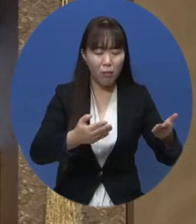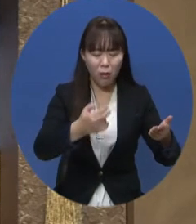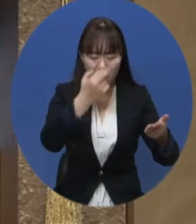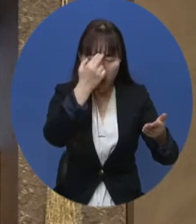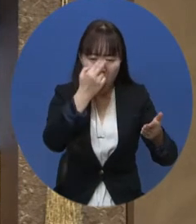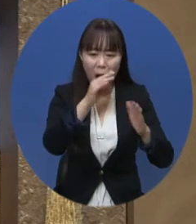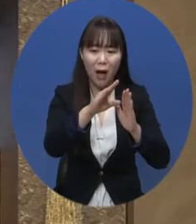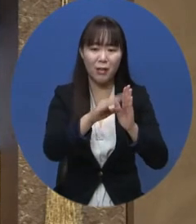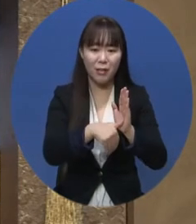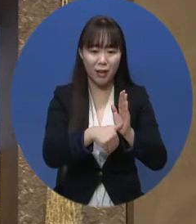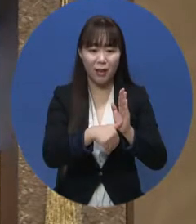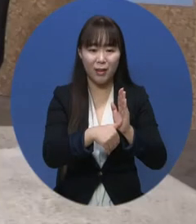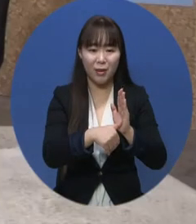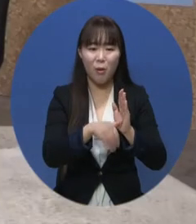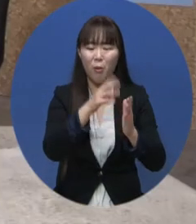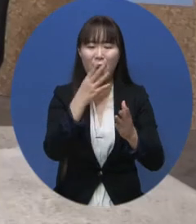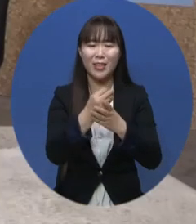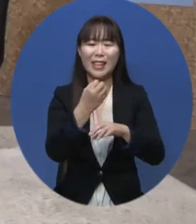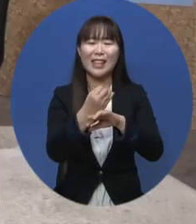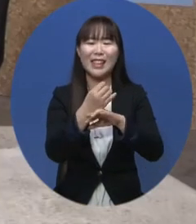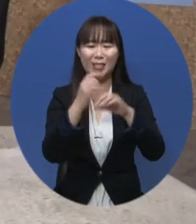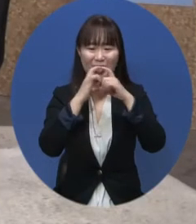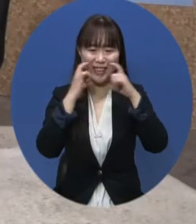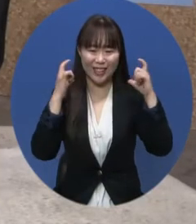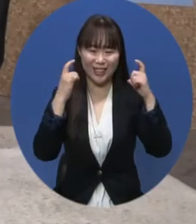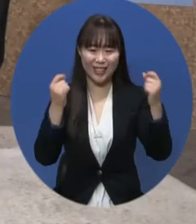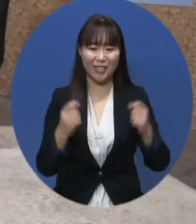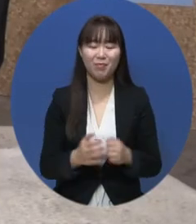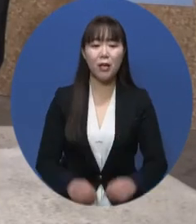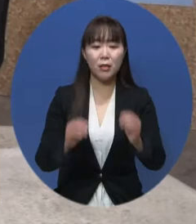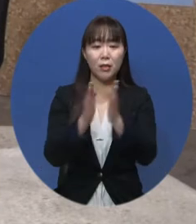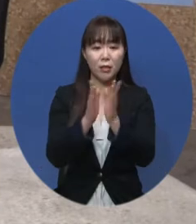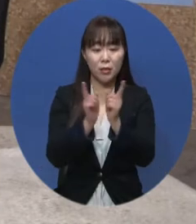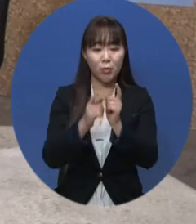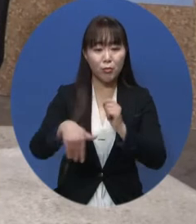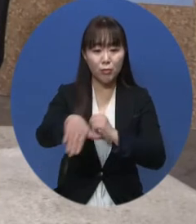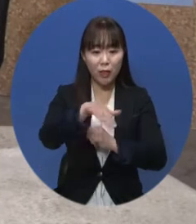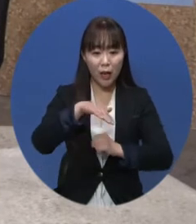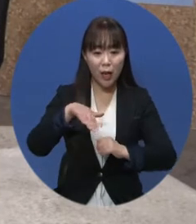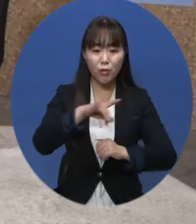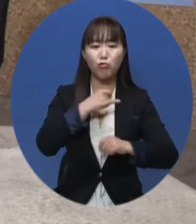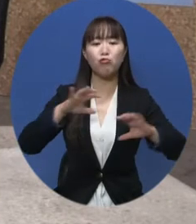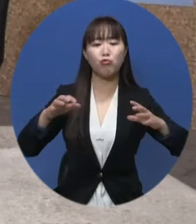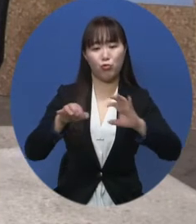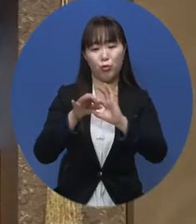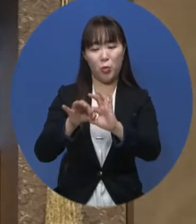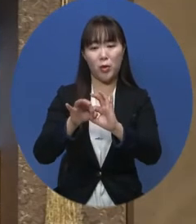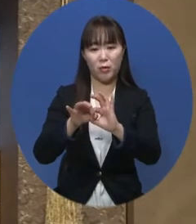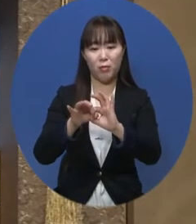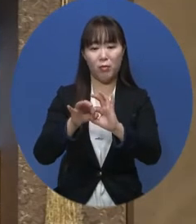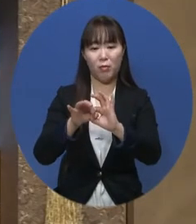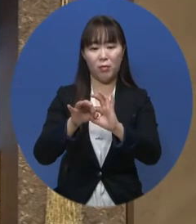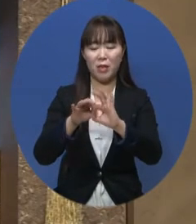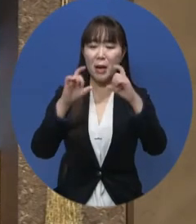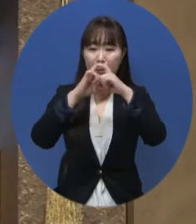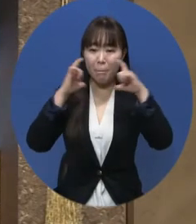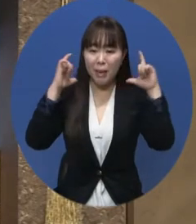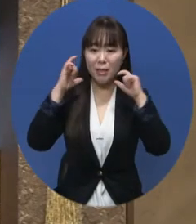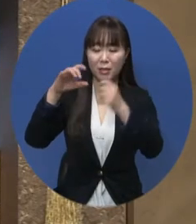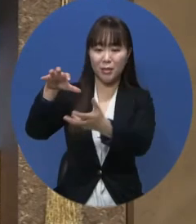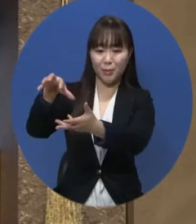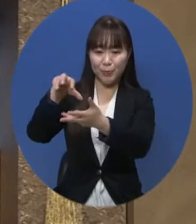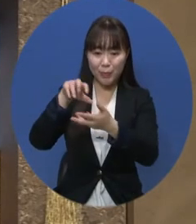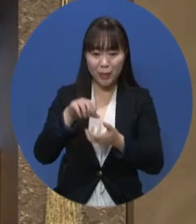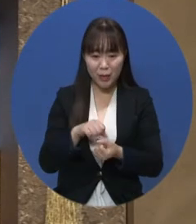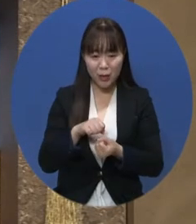때 네, 금스크였죠? 예, 직접 저희가 그 중국을 통해서 마스크를 수입을